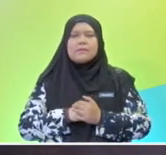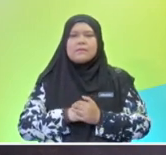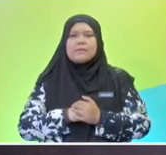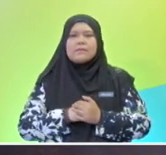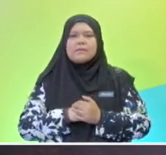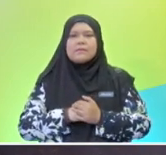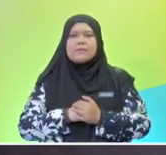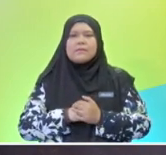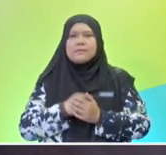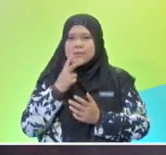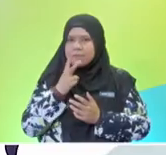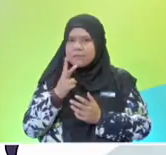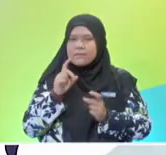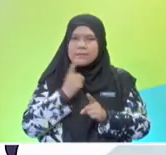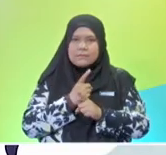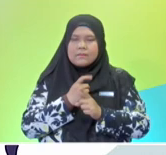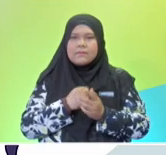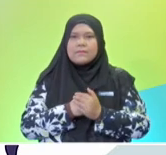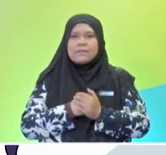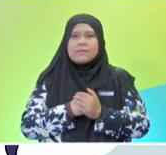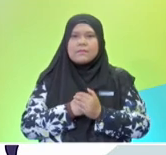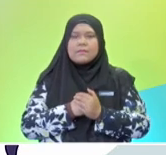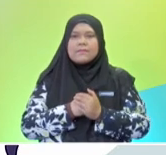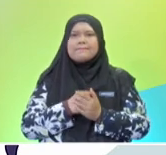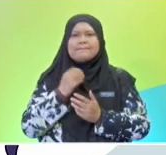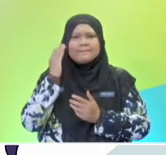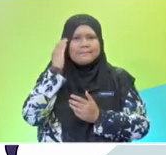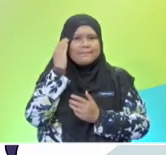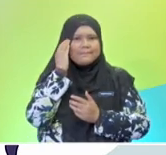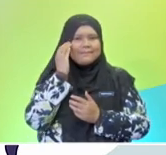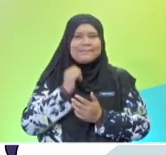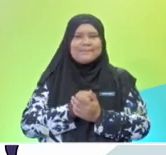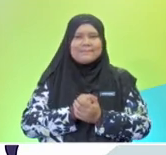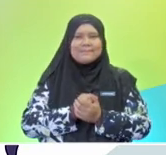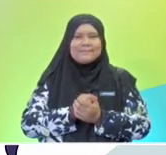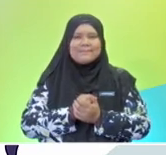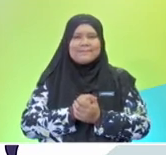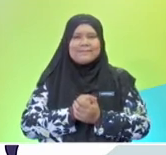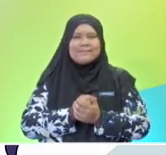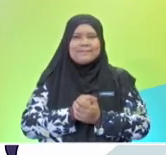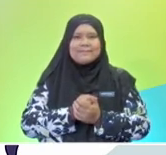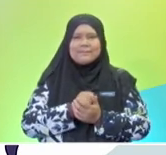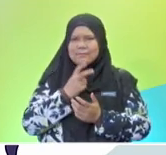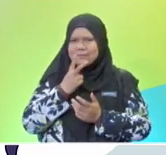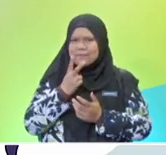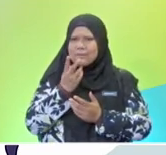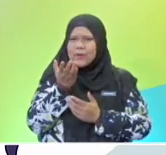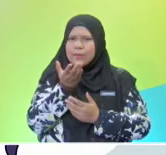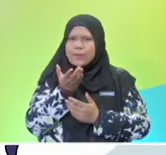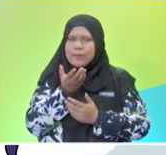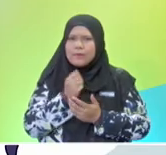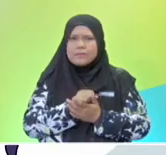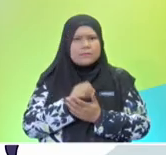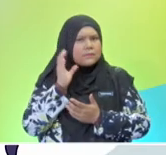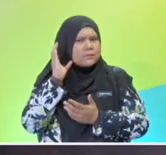perhatikan betul-betul. Oh, cikgu, saya tahu ni, cikgu. Saya tahu. Saya nampak kek di macam situ. Macam cikgu dah dengar adik-adik di